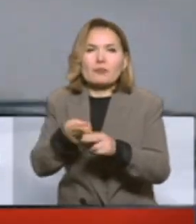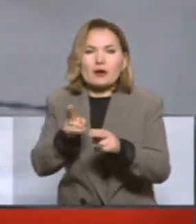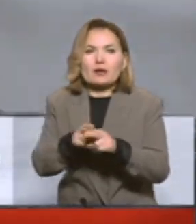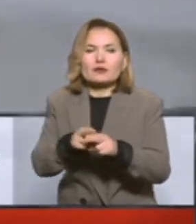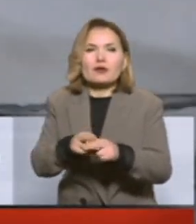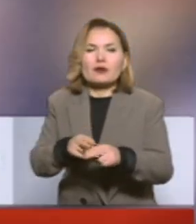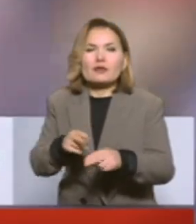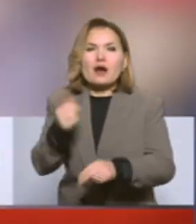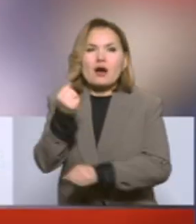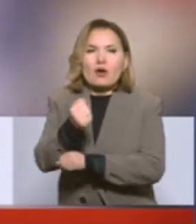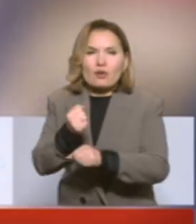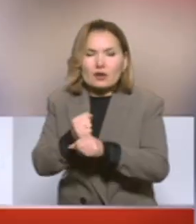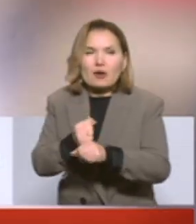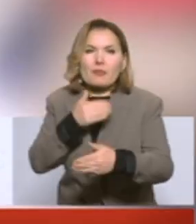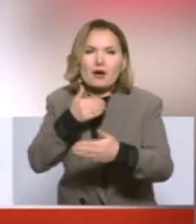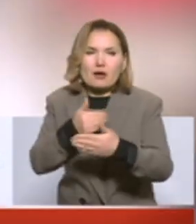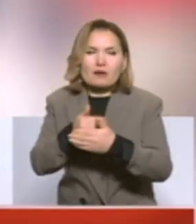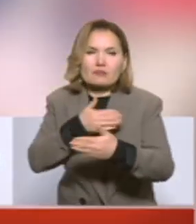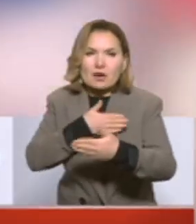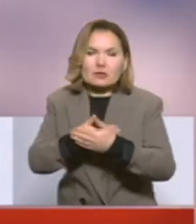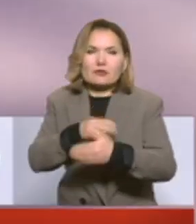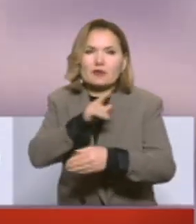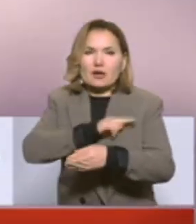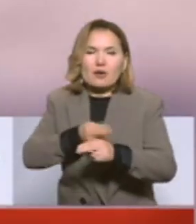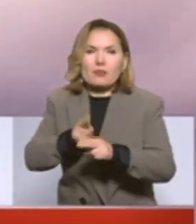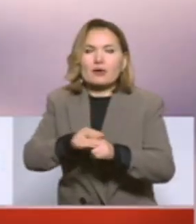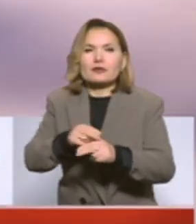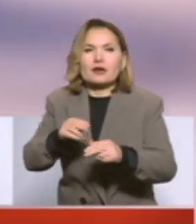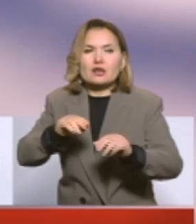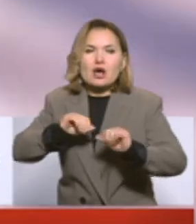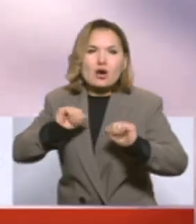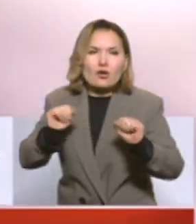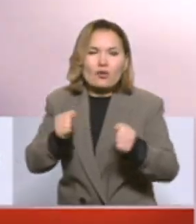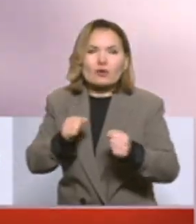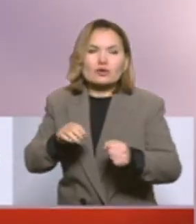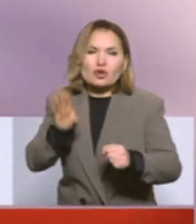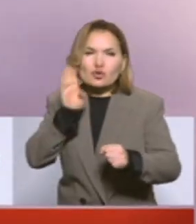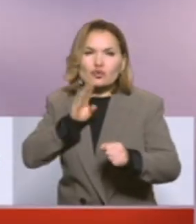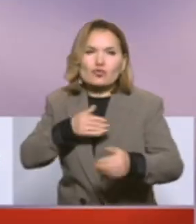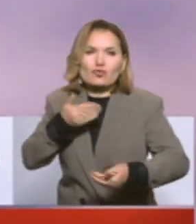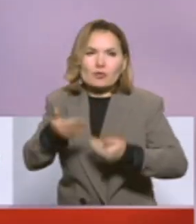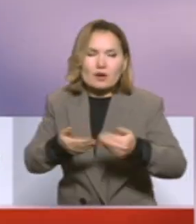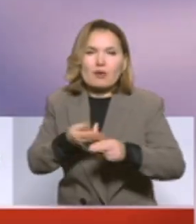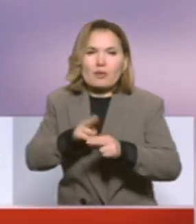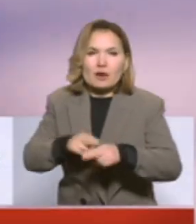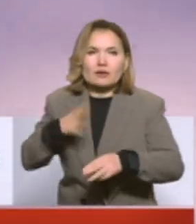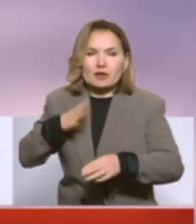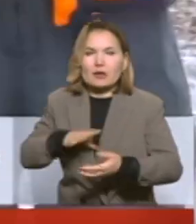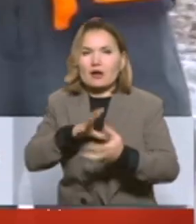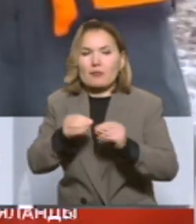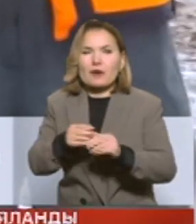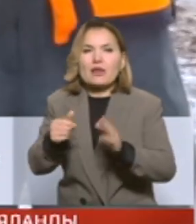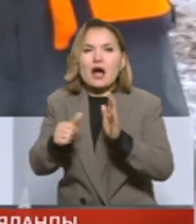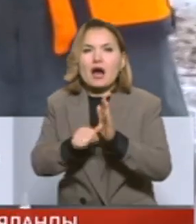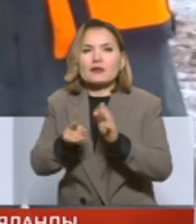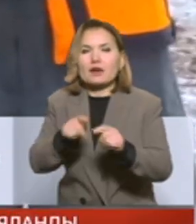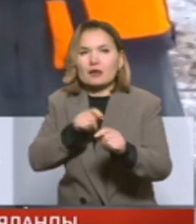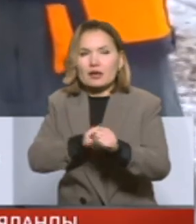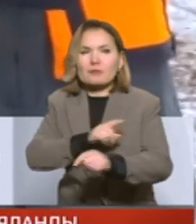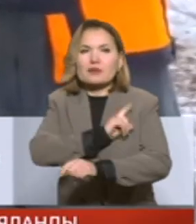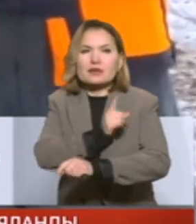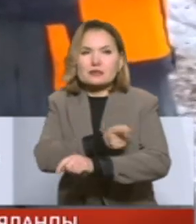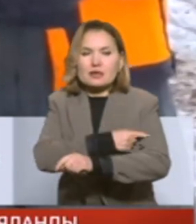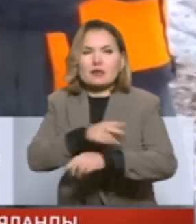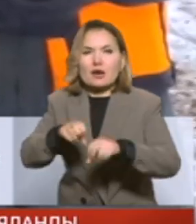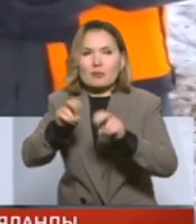белден су кешіп, күндіз-түні көліктерге жол көрсетті. Өйткені аудан орталығына апарар жолда терең су басқан, барып келу 6 шақырым. Бұл мықтылар